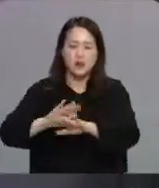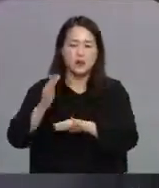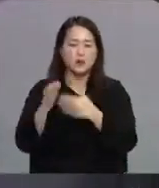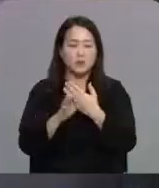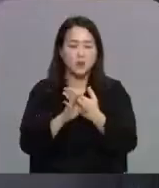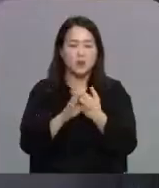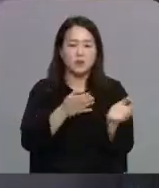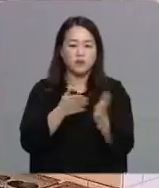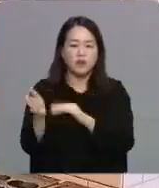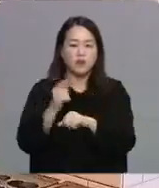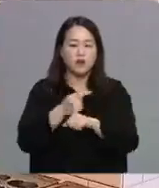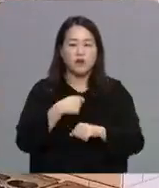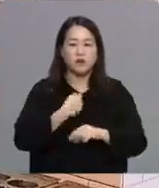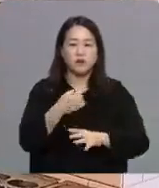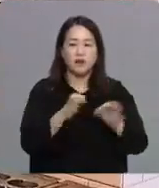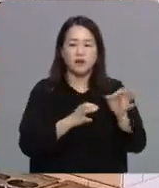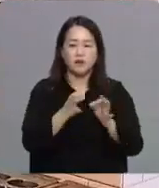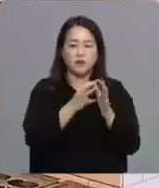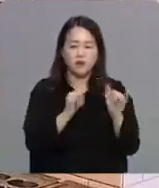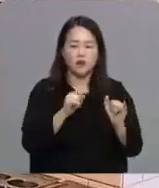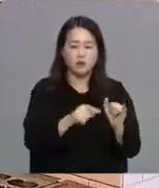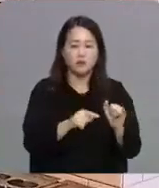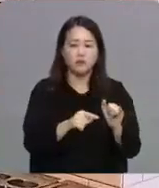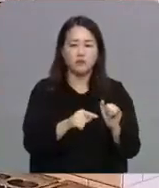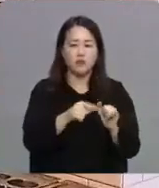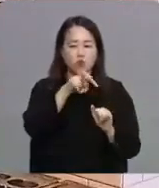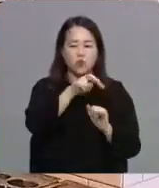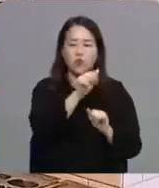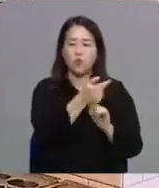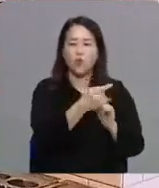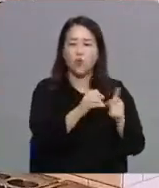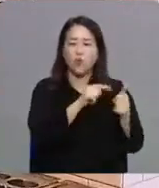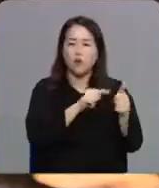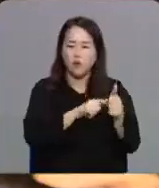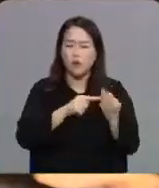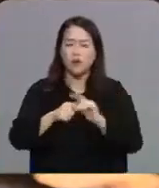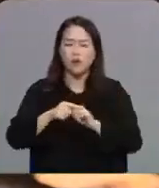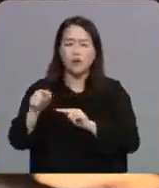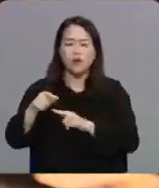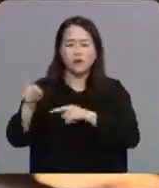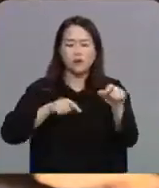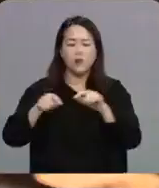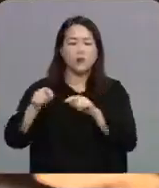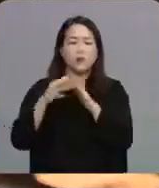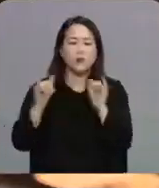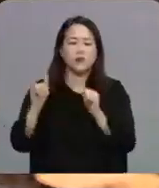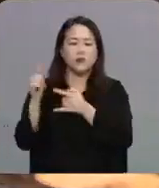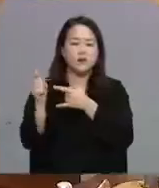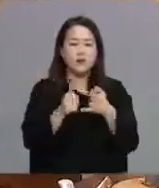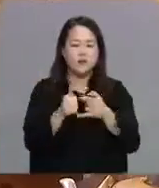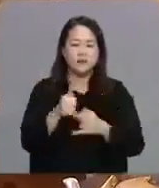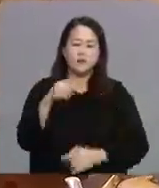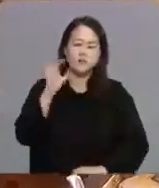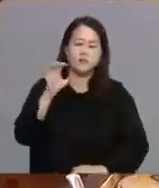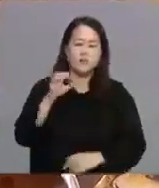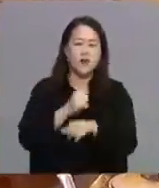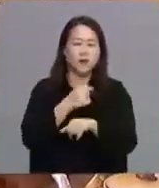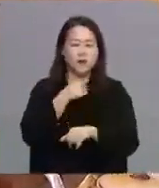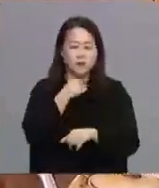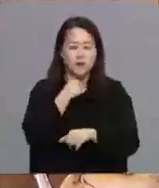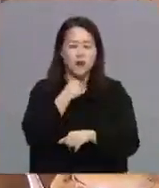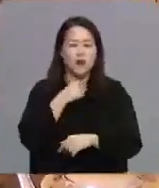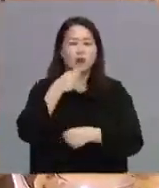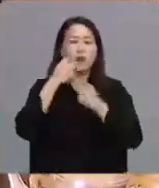자영업자 홍간희 씨는 정치하는 사람들에게 쓴소리가 먼저 나옵니다. 새해에는 힘든 서민들을 두루 살피는